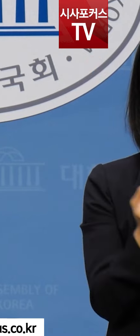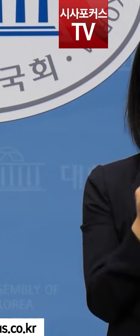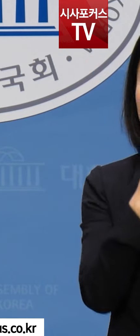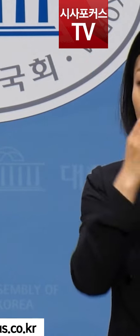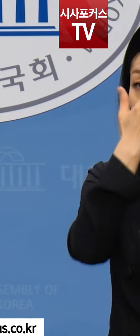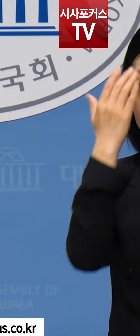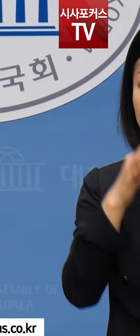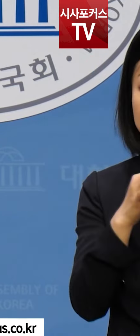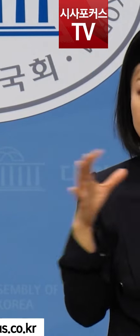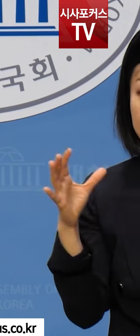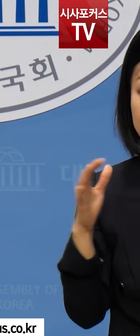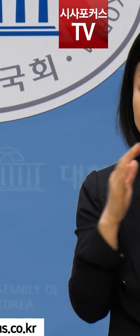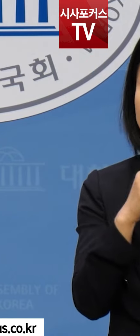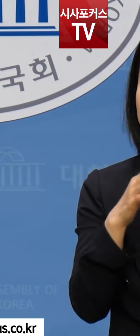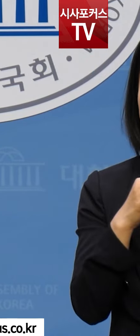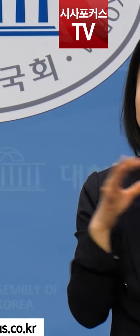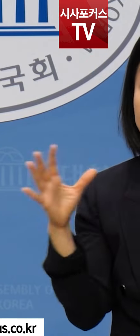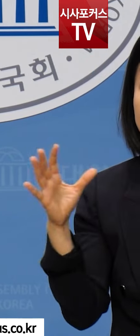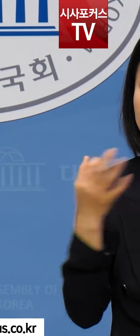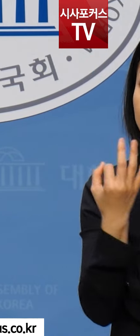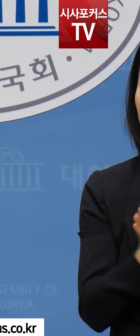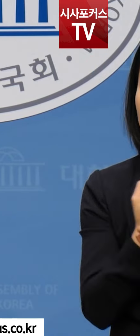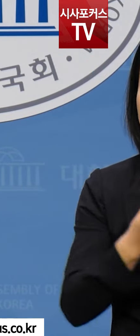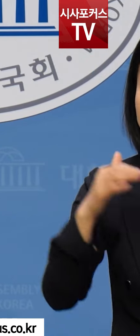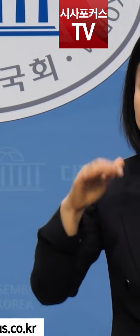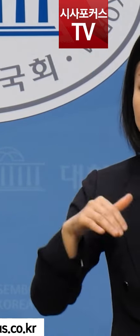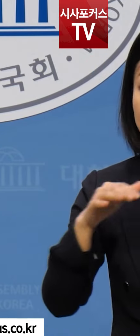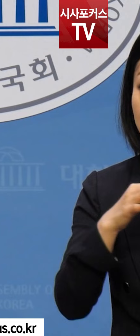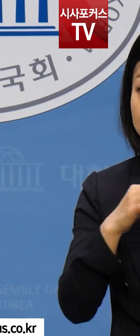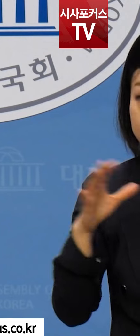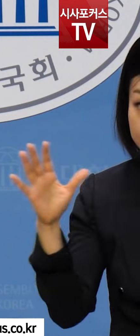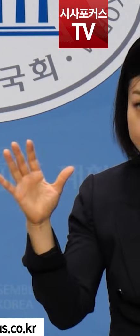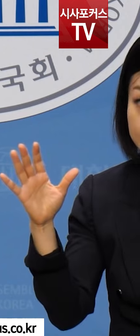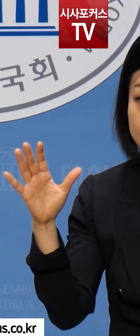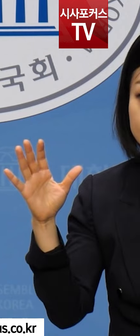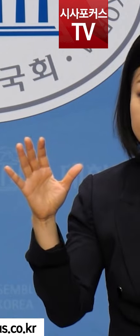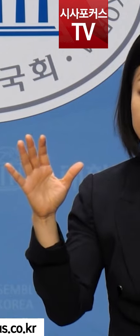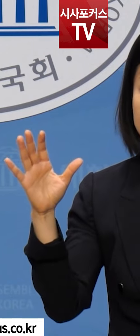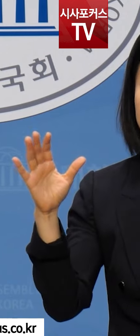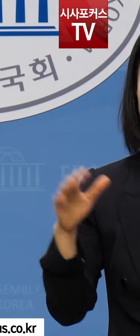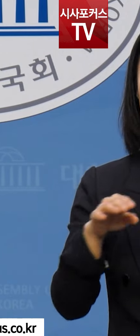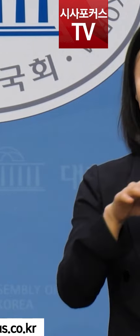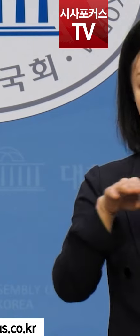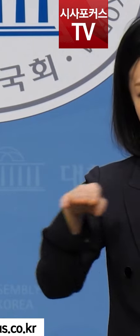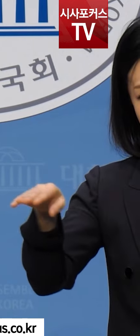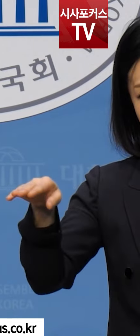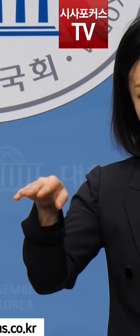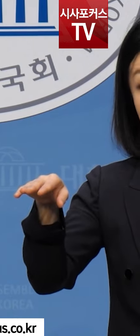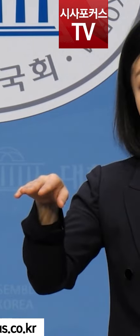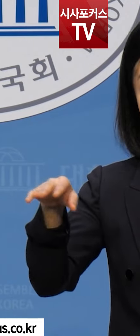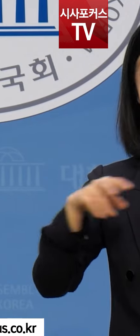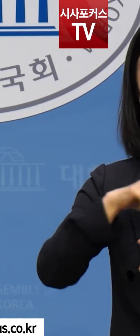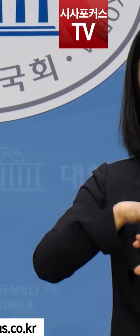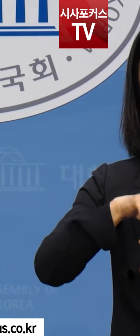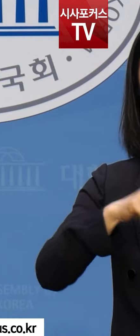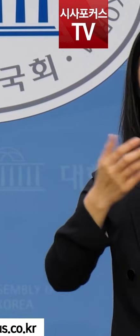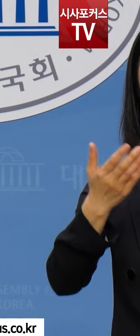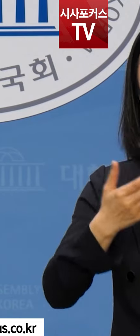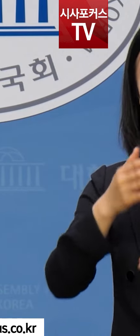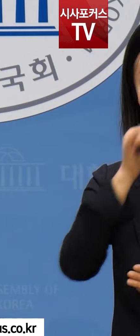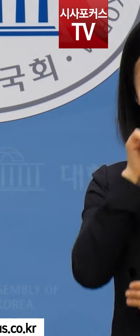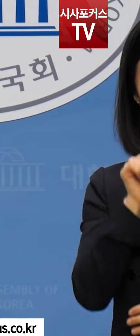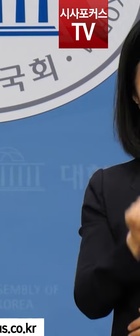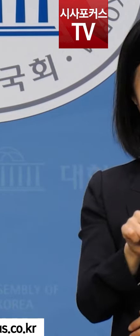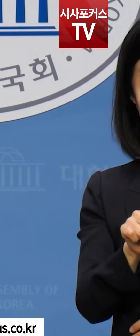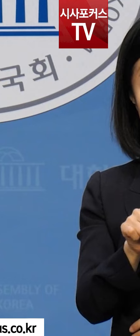남녀노소와 거주 지역, 소득 격차를 막론하고 동등하게 충분한 진료 혜택을 받을 수